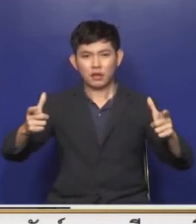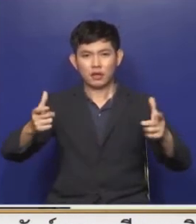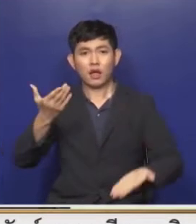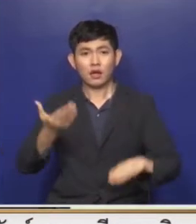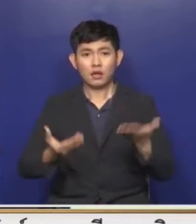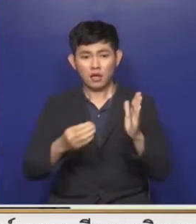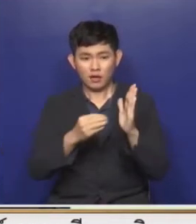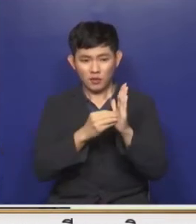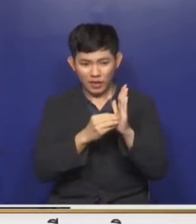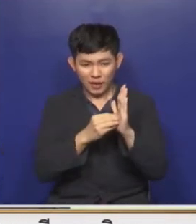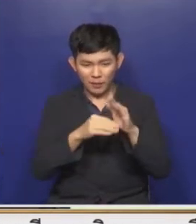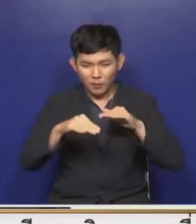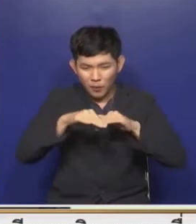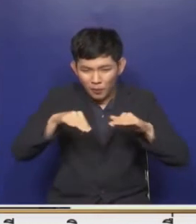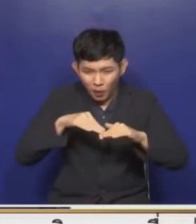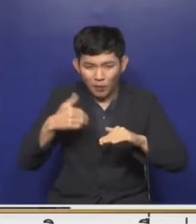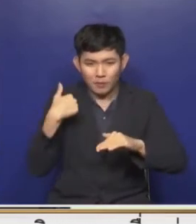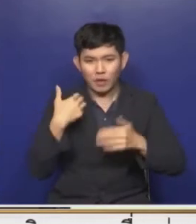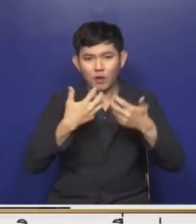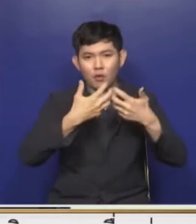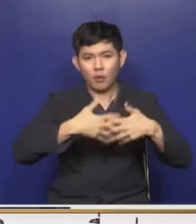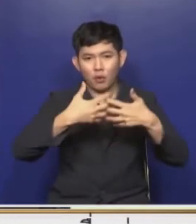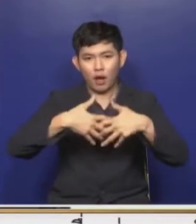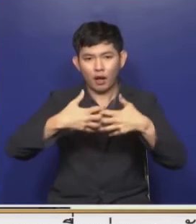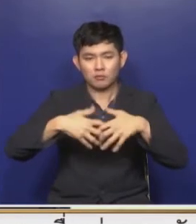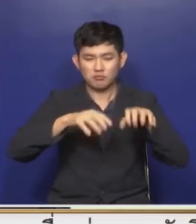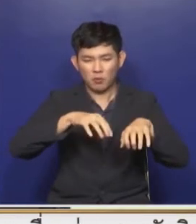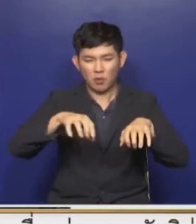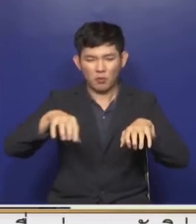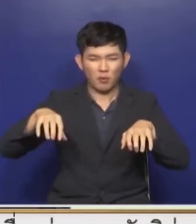inden